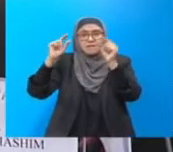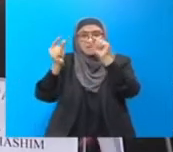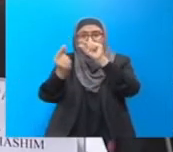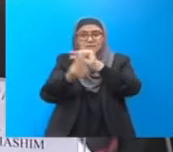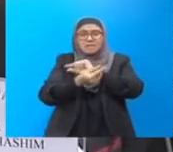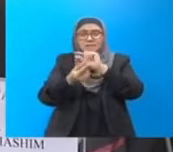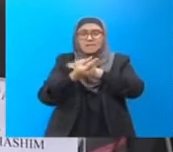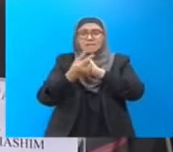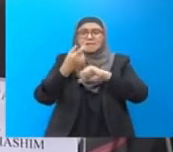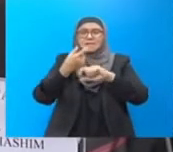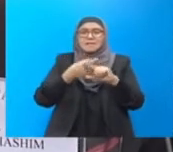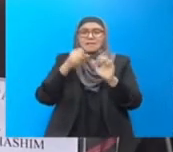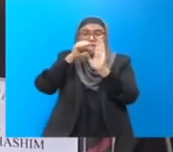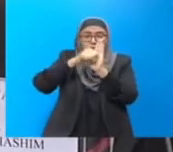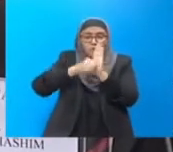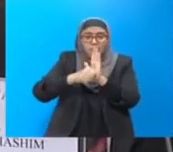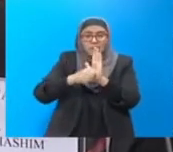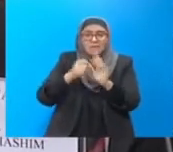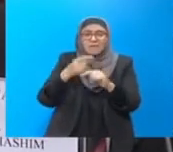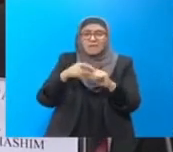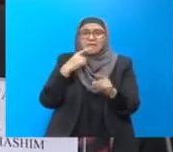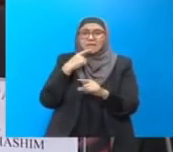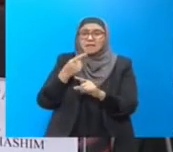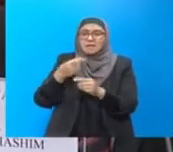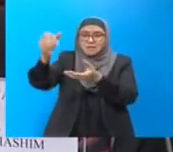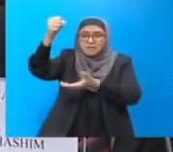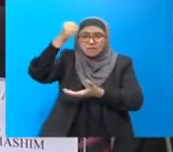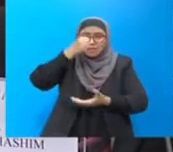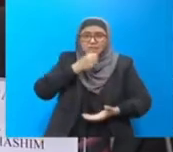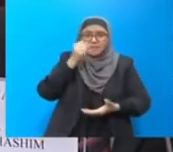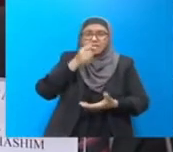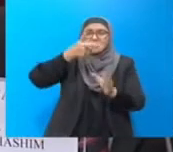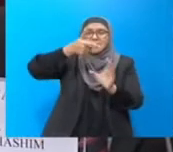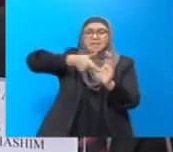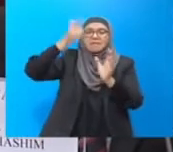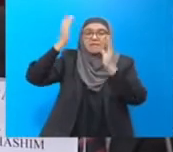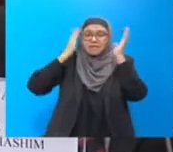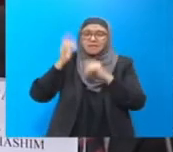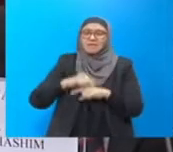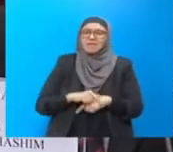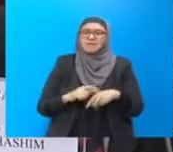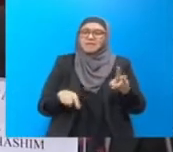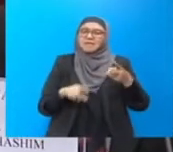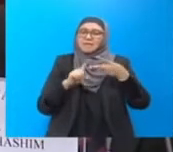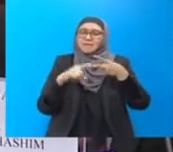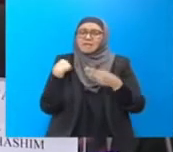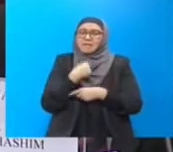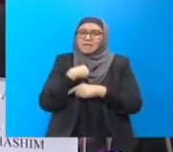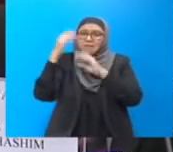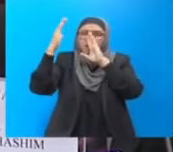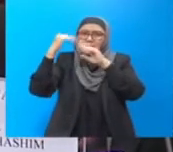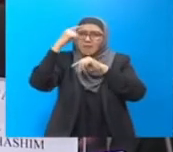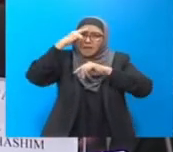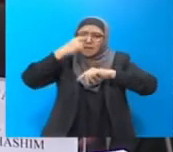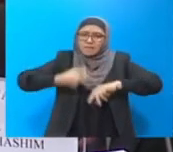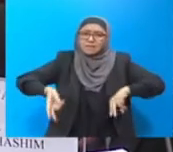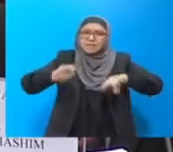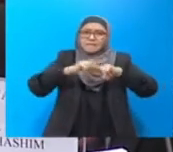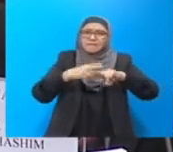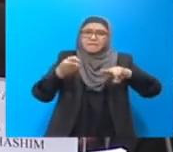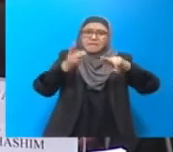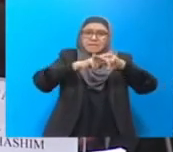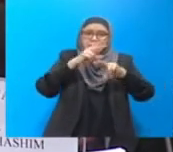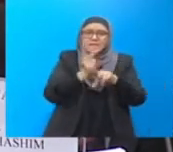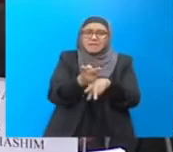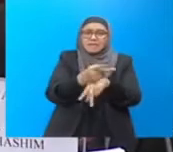selain daripada peton as begitu juga yang kedua yaitu kita mengharapkan penting katkan productivity domestik